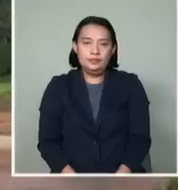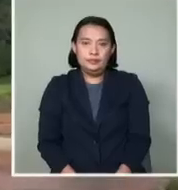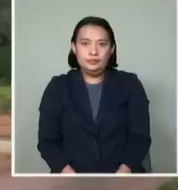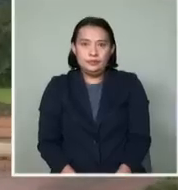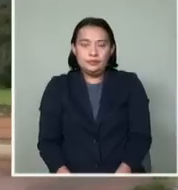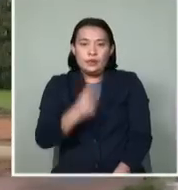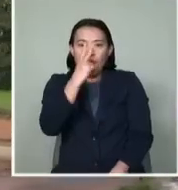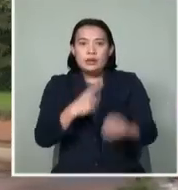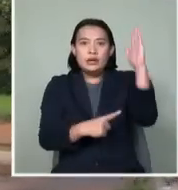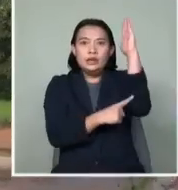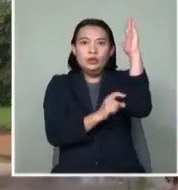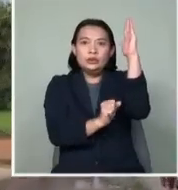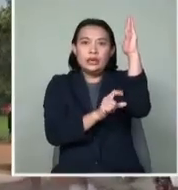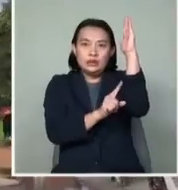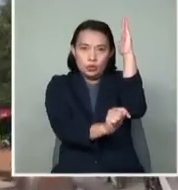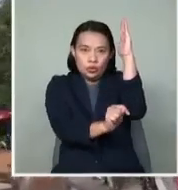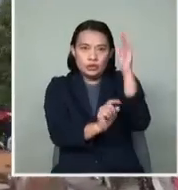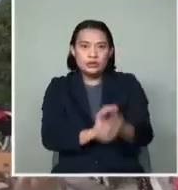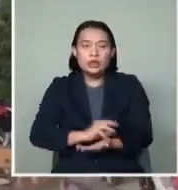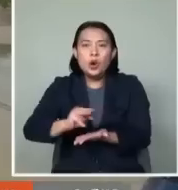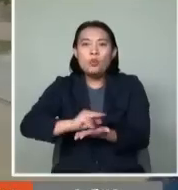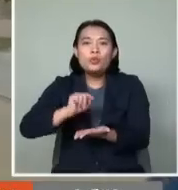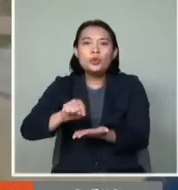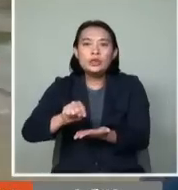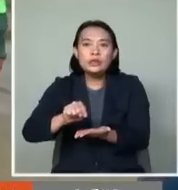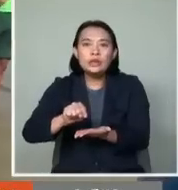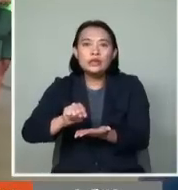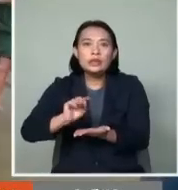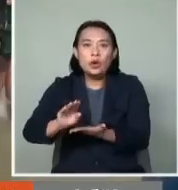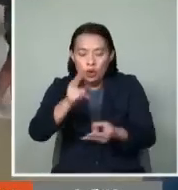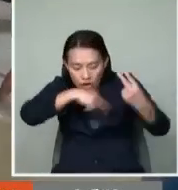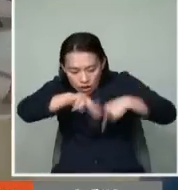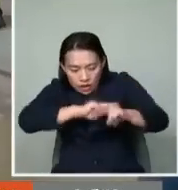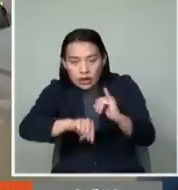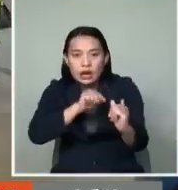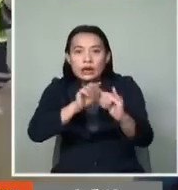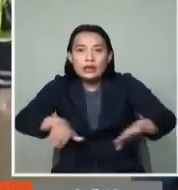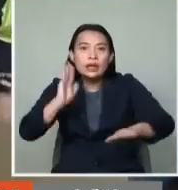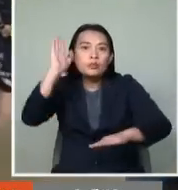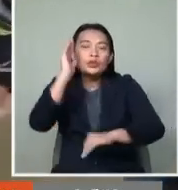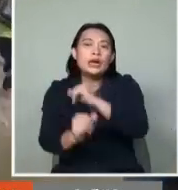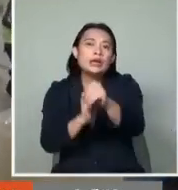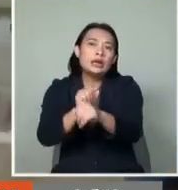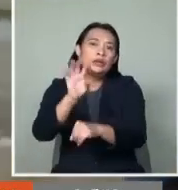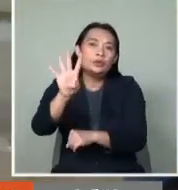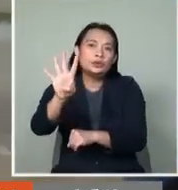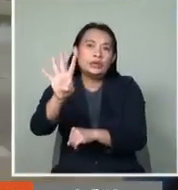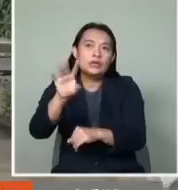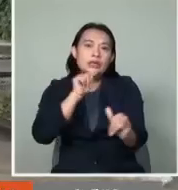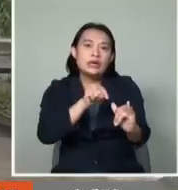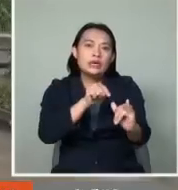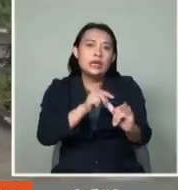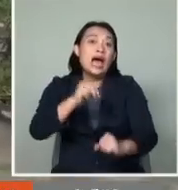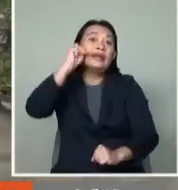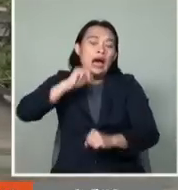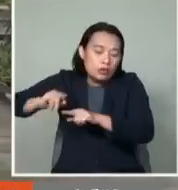ที่จังหวัดสตูลครับเจ้าหน้าที่จากมูลนิธิกู้ภัยร่มไทรได้ค้นหาร่างของเด็กชายวัย4ปีนะครับที่น้องเนี่ยโดนกระ